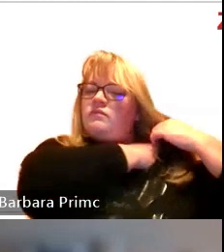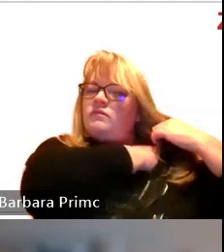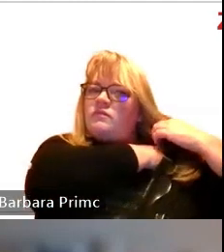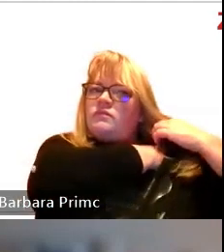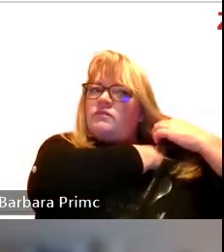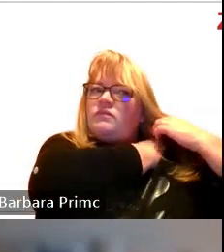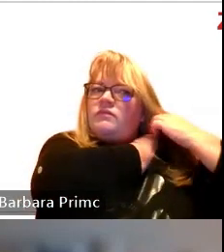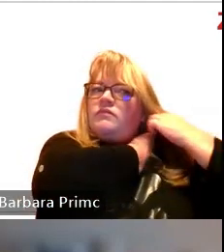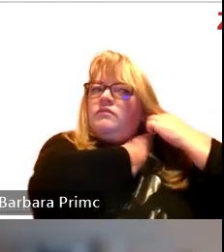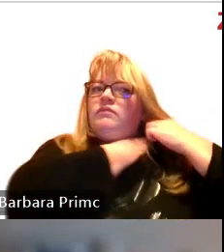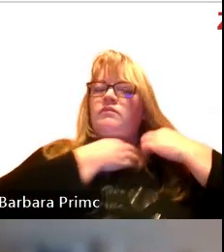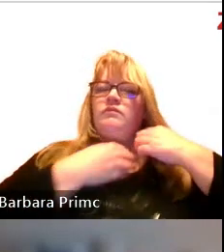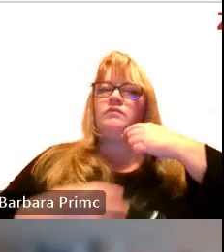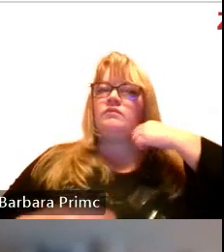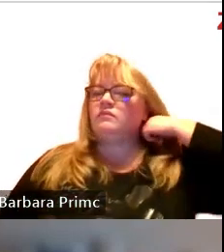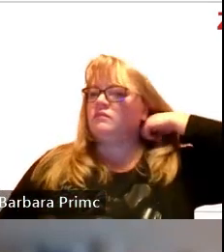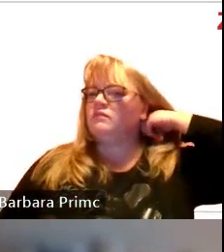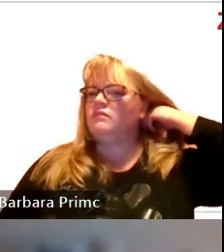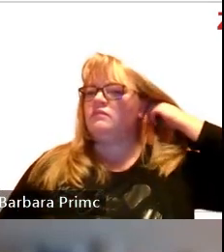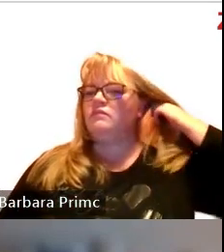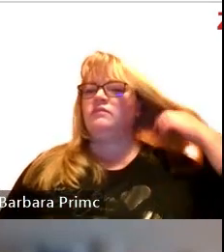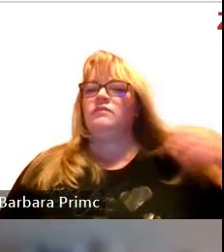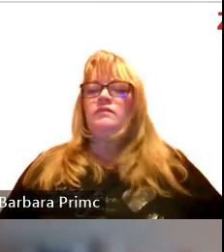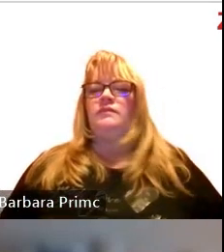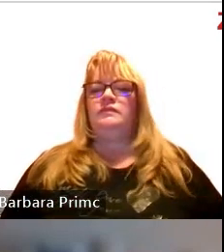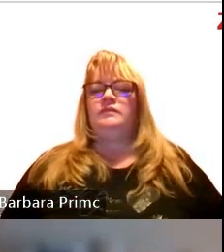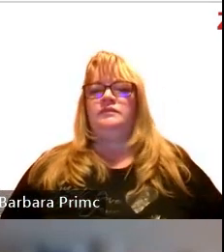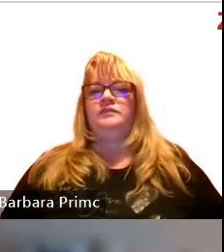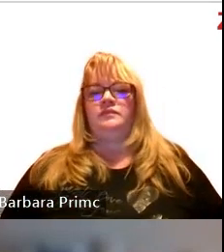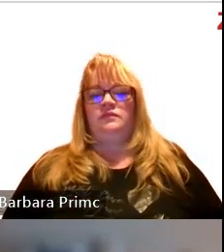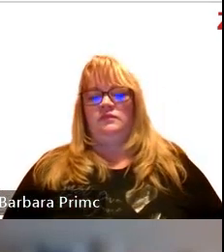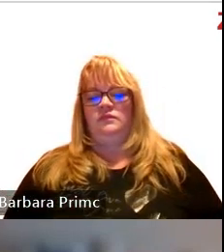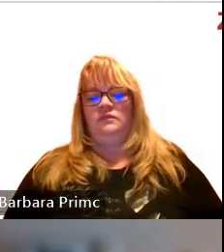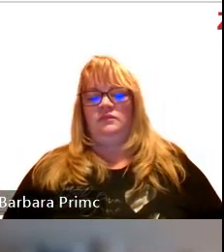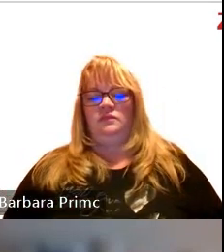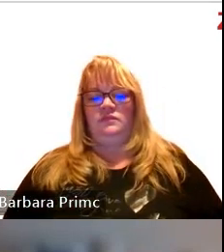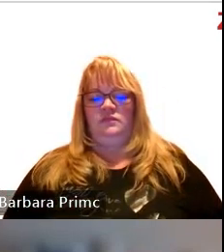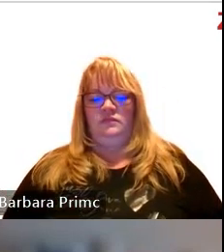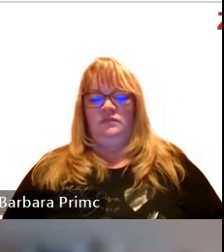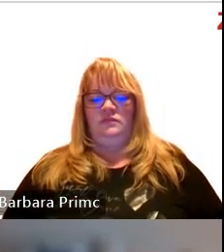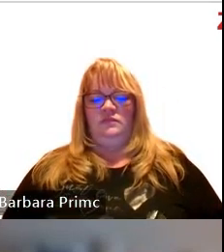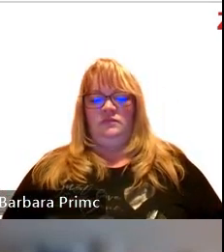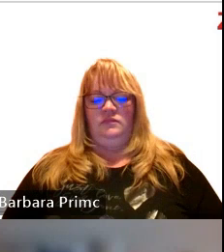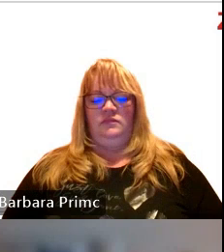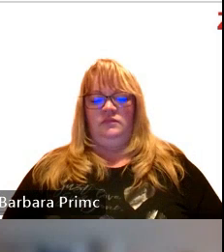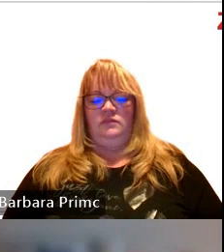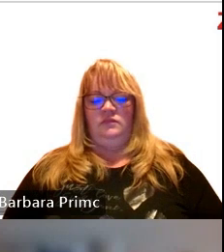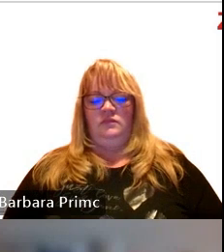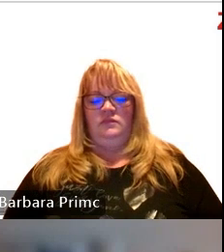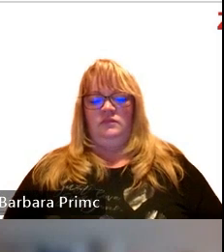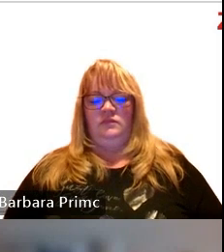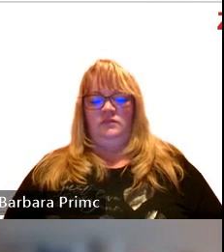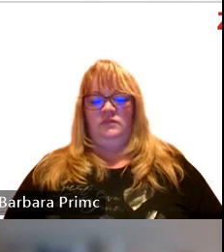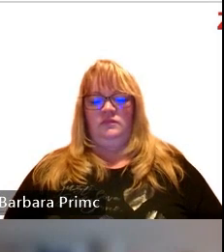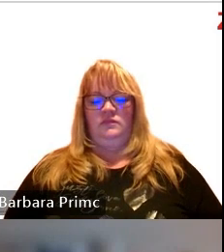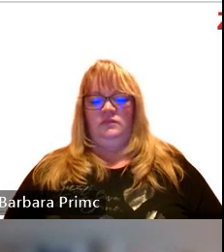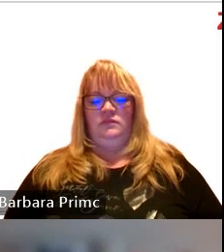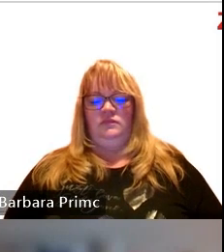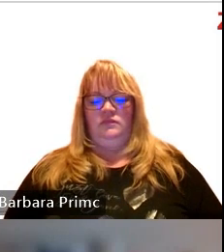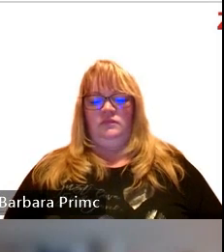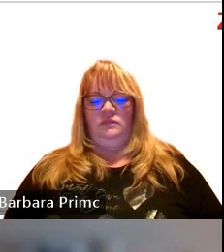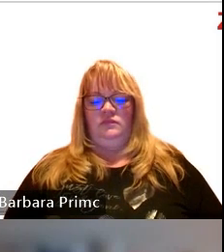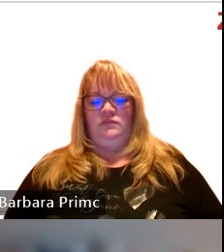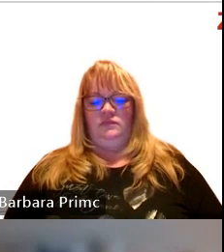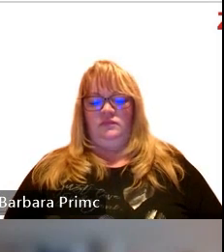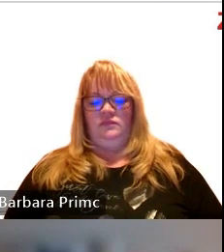je možno, da bi tista vodna povezava med toplotno črpalko in pa